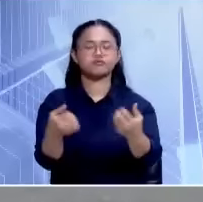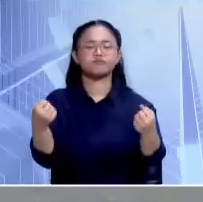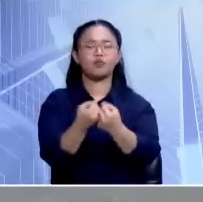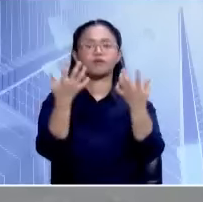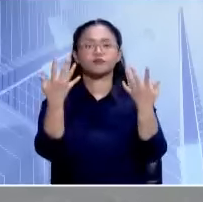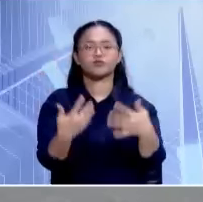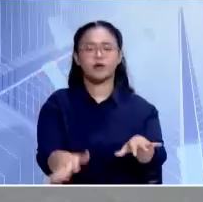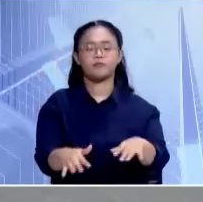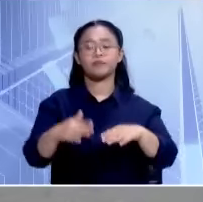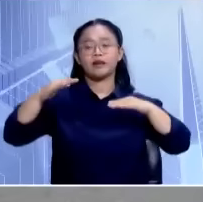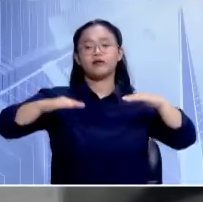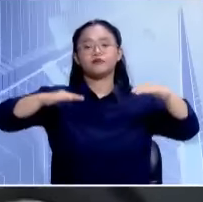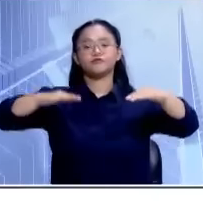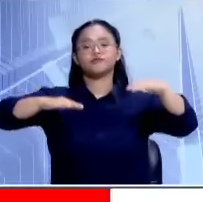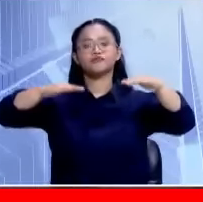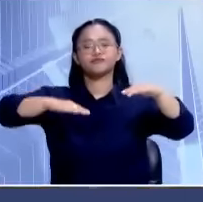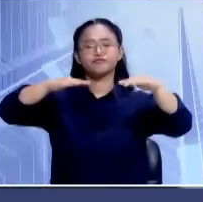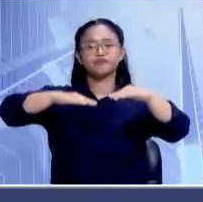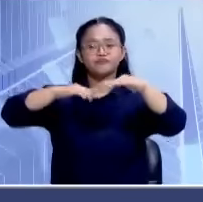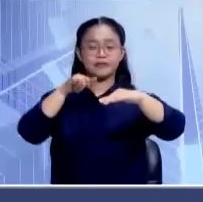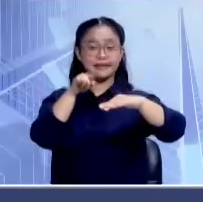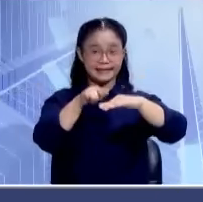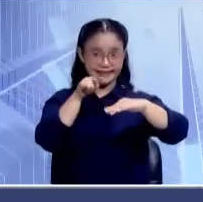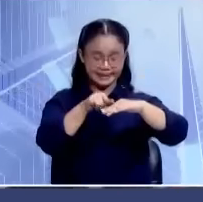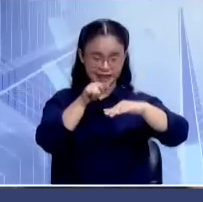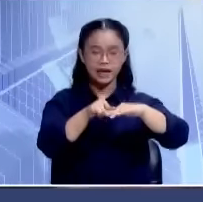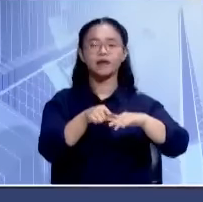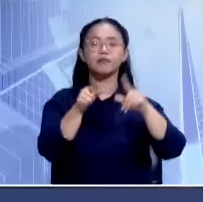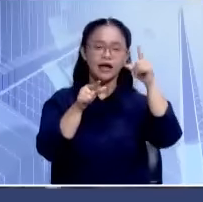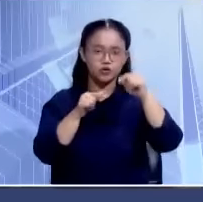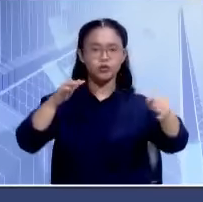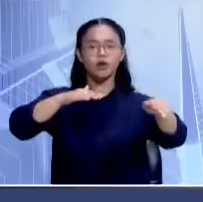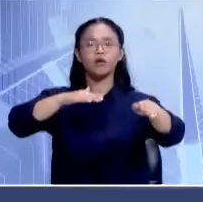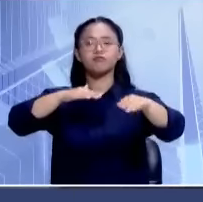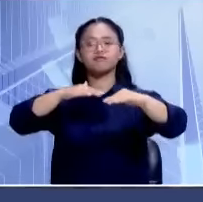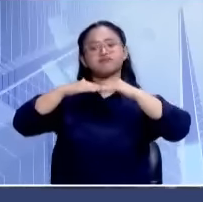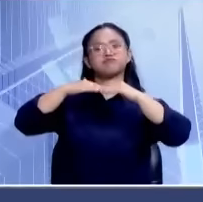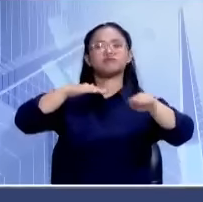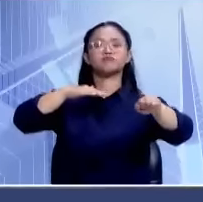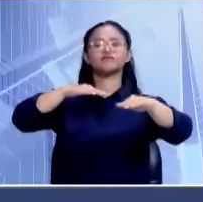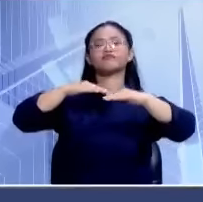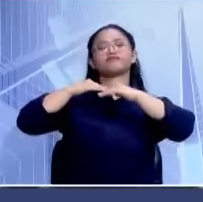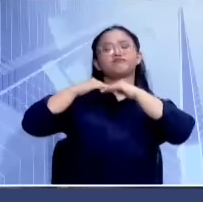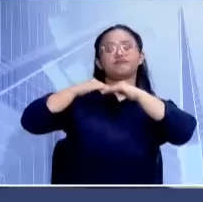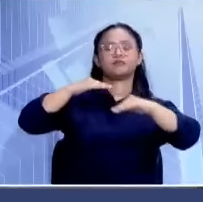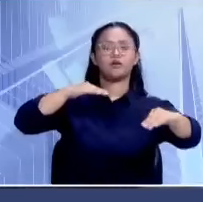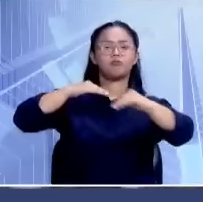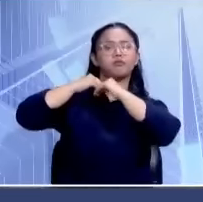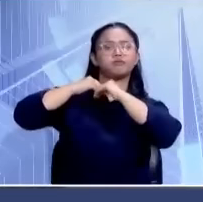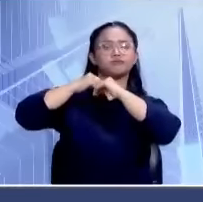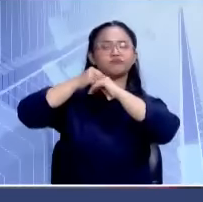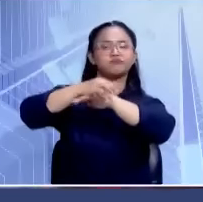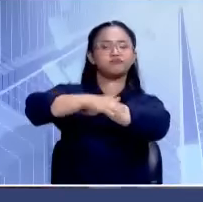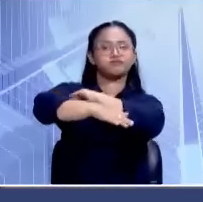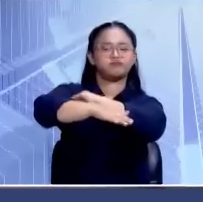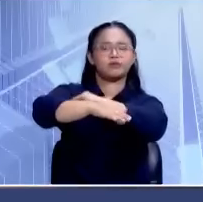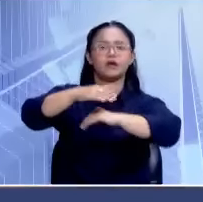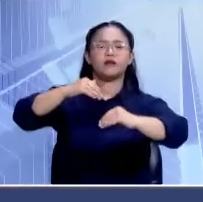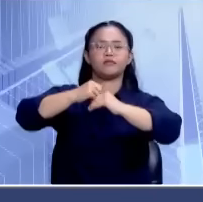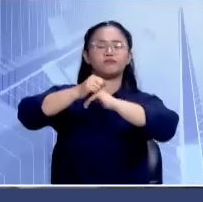Sampainya di lokasi besar kemungkinan diduga karena driver mengantuk sehingga langsung masuk ke jalur